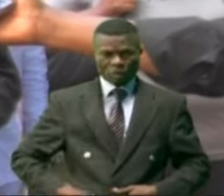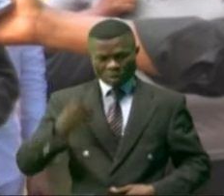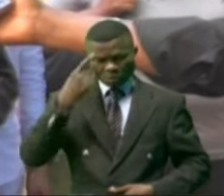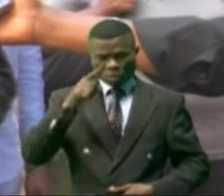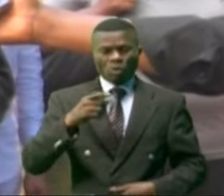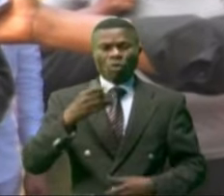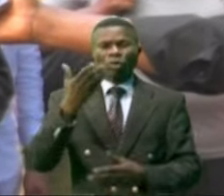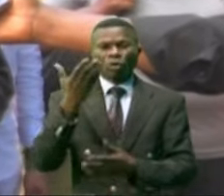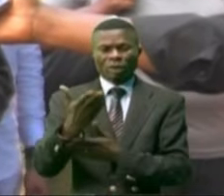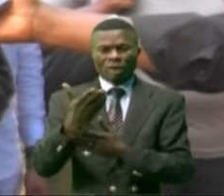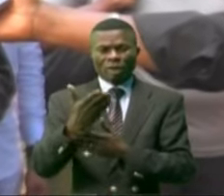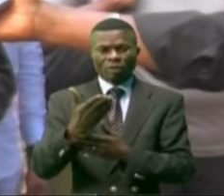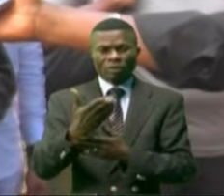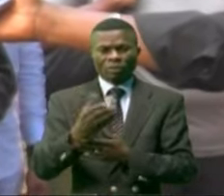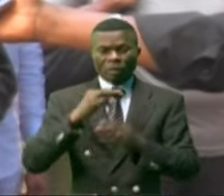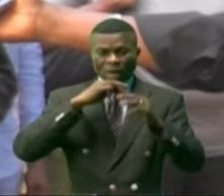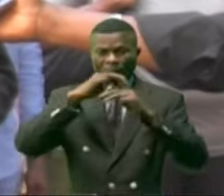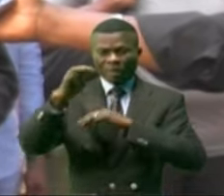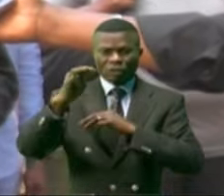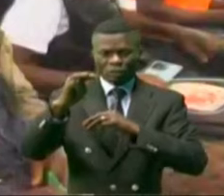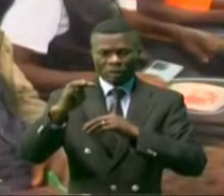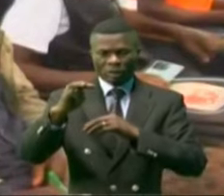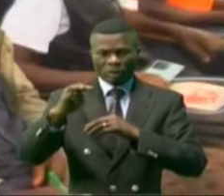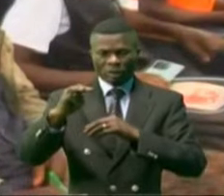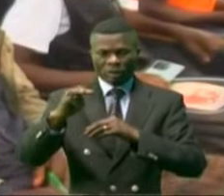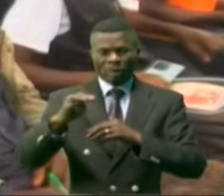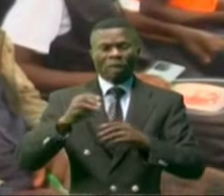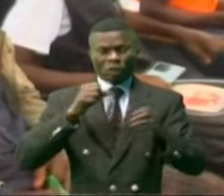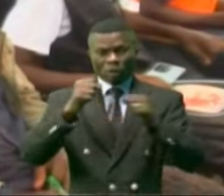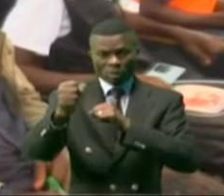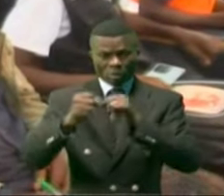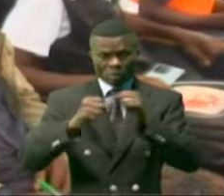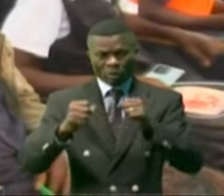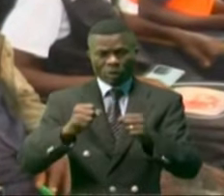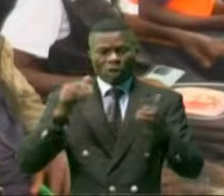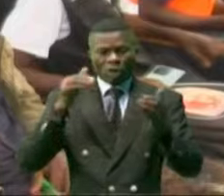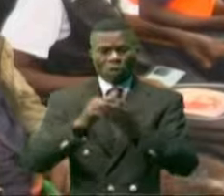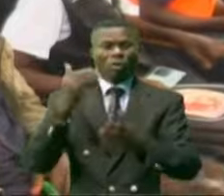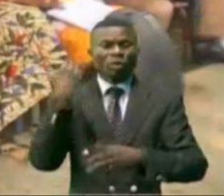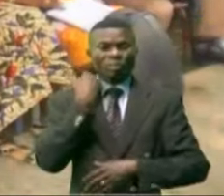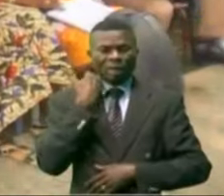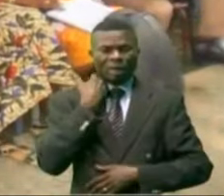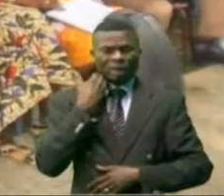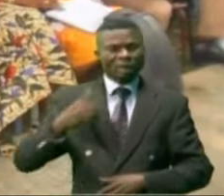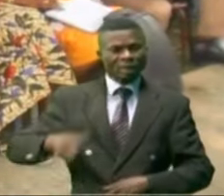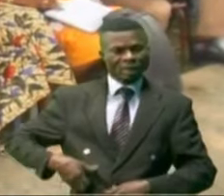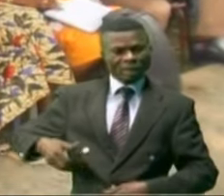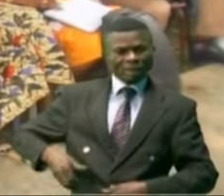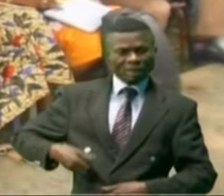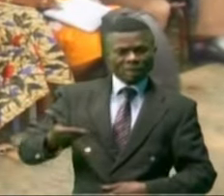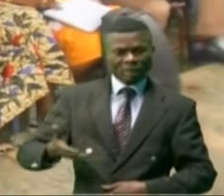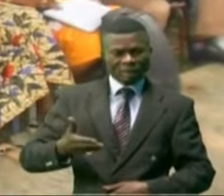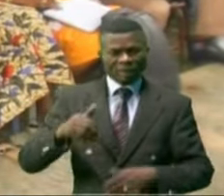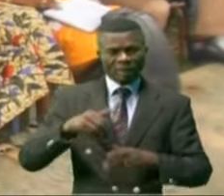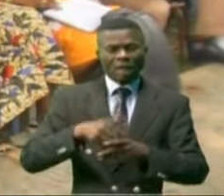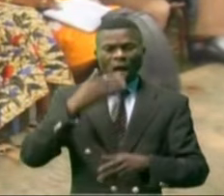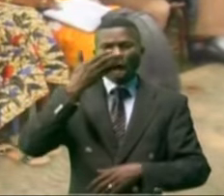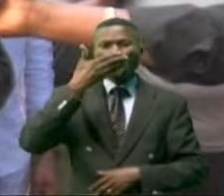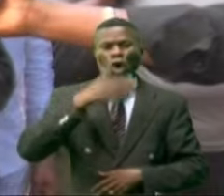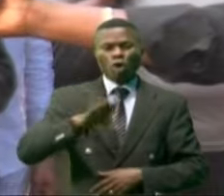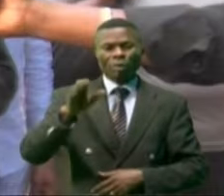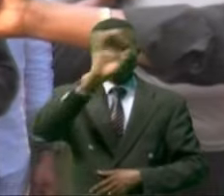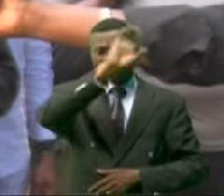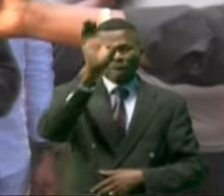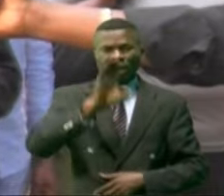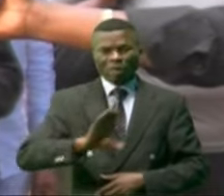lancer officiellement le message de cette lutte contre cette épidémie dans la zone de santé de Mongafula